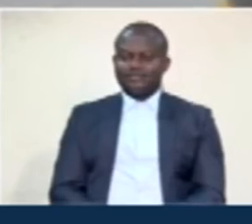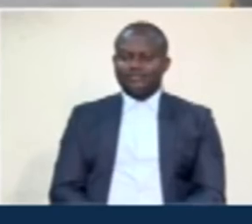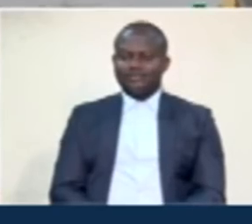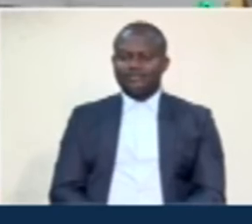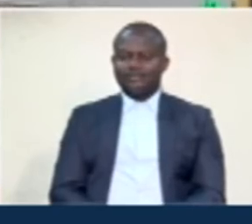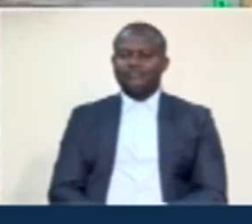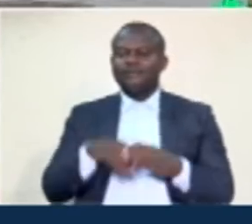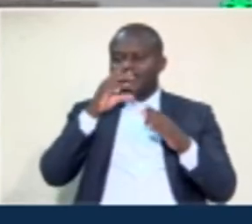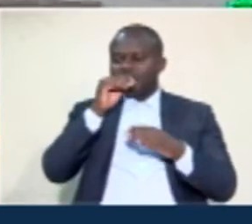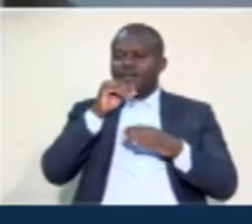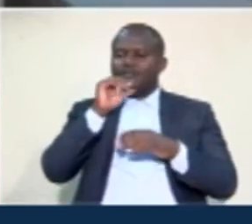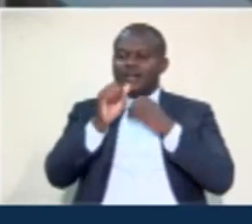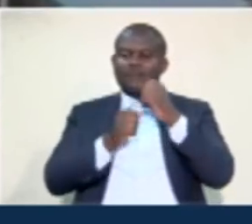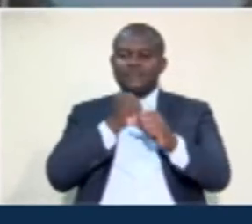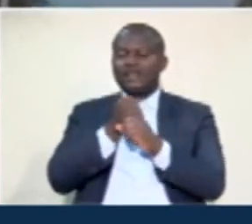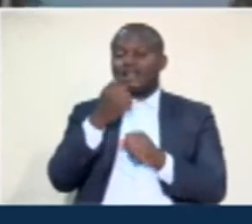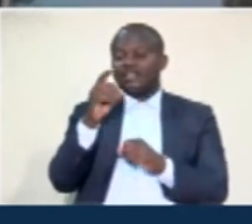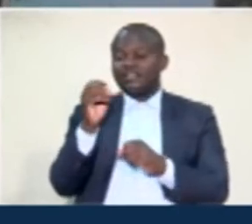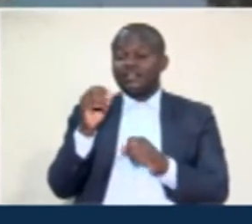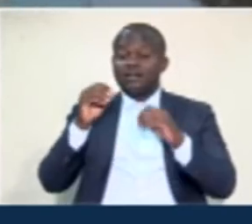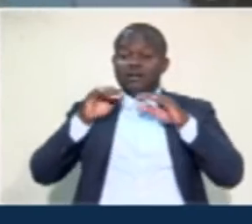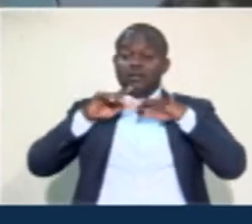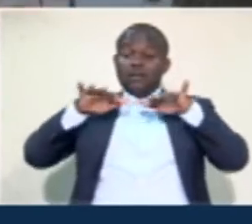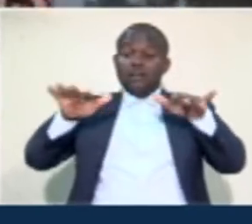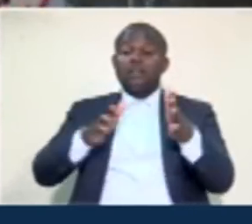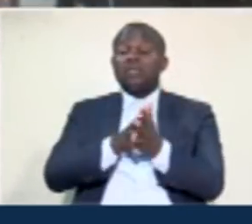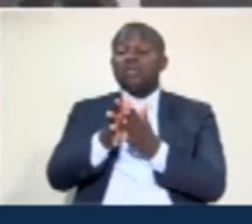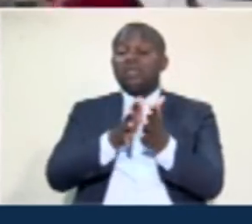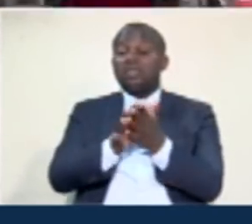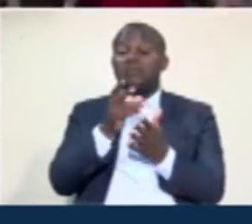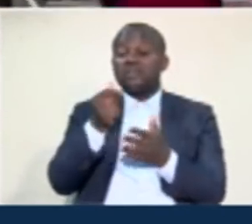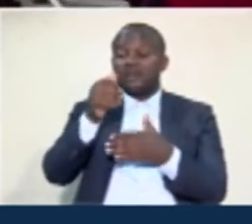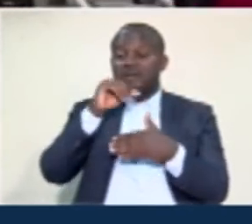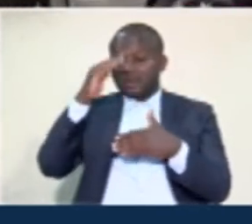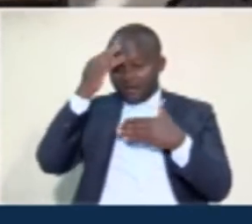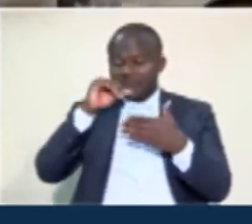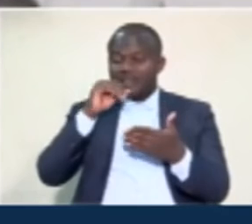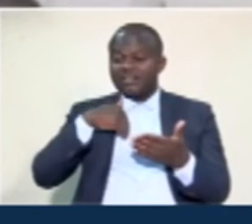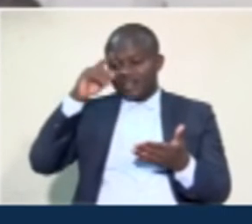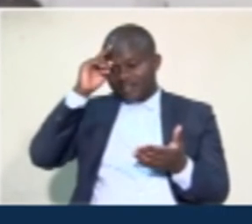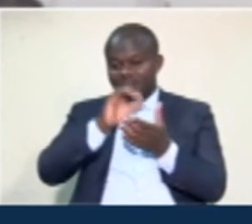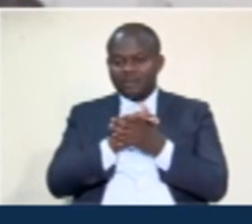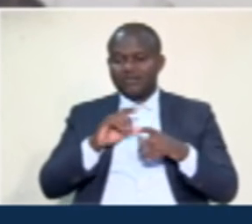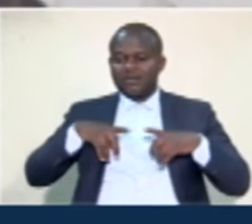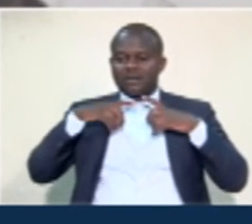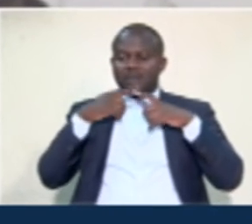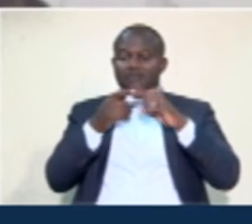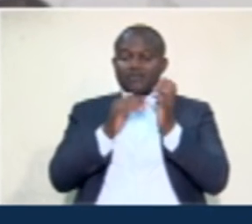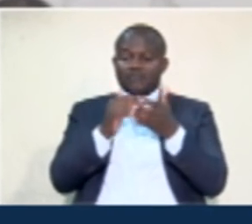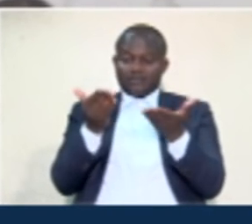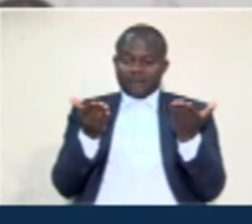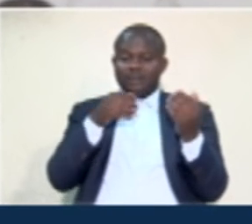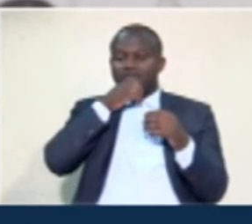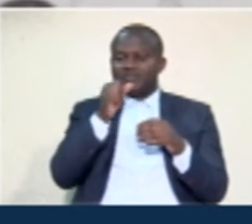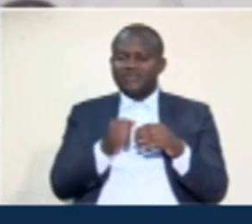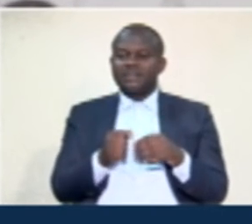Imvugo nta myaka ijana ni imvugo imaze kwamamara aho usanga hari abasesagura imitungo yabo kubera kutagira icyizere cyo kuramba. Nubwo bimeze gutya ariko,